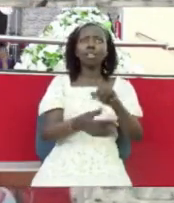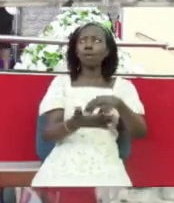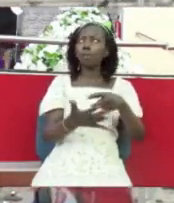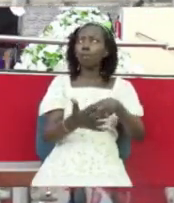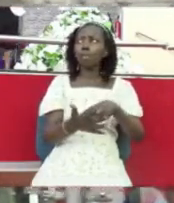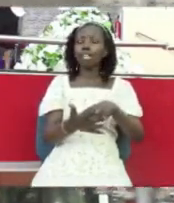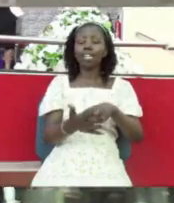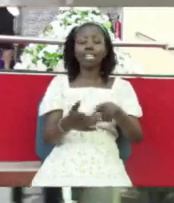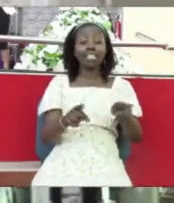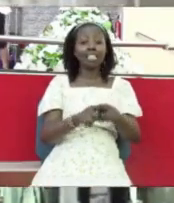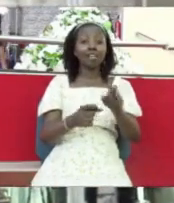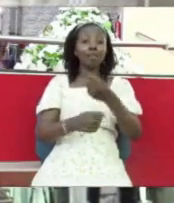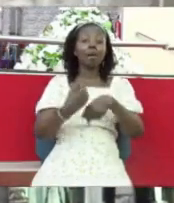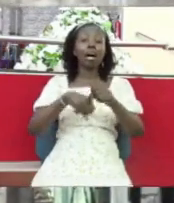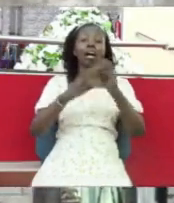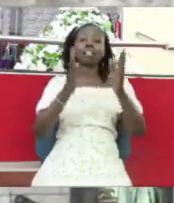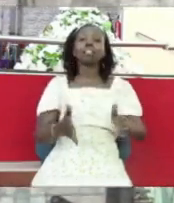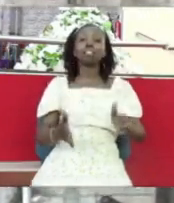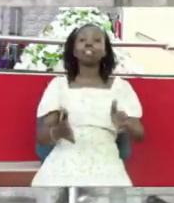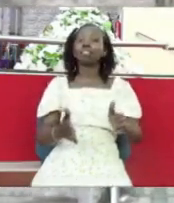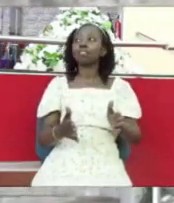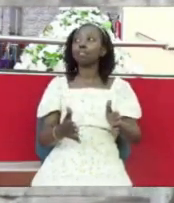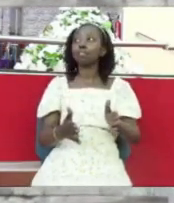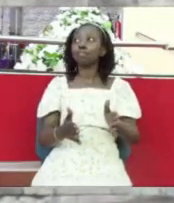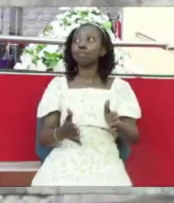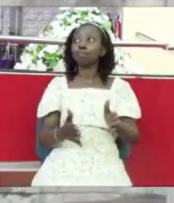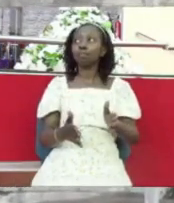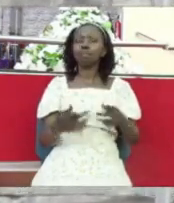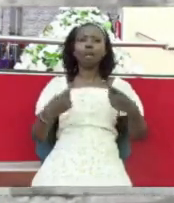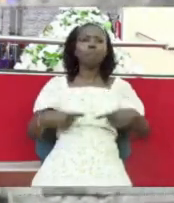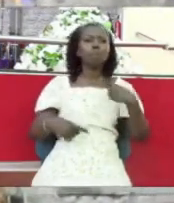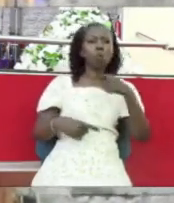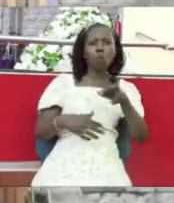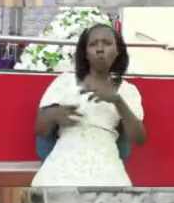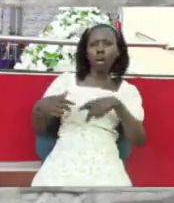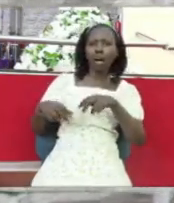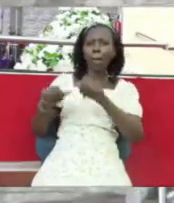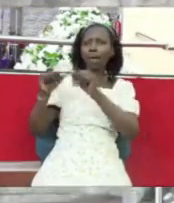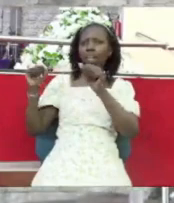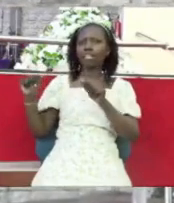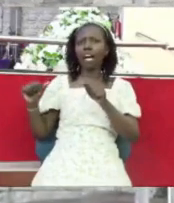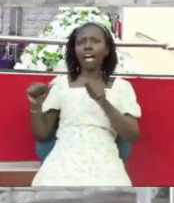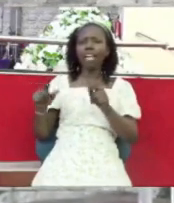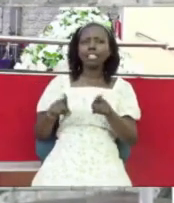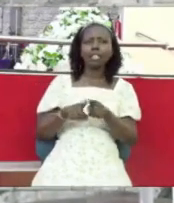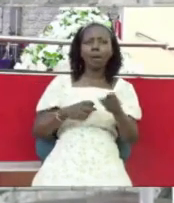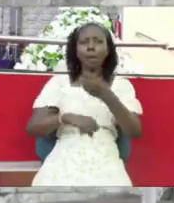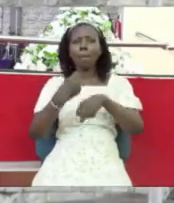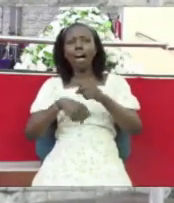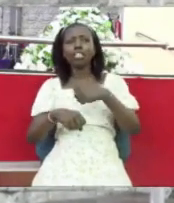an actor. Unafiki ni mtu ambaye ni kama anaigiza. Do you see people who come on stage and they are acting who they are not? Wanakuja